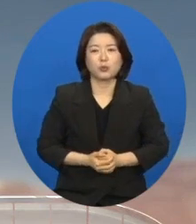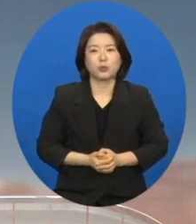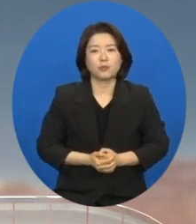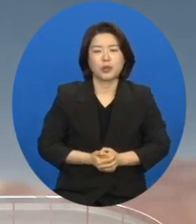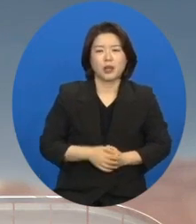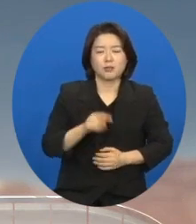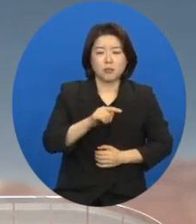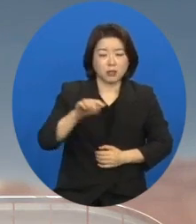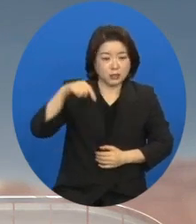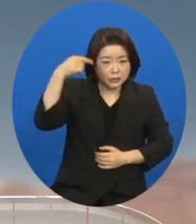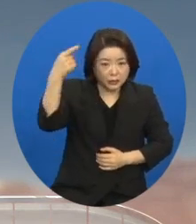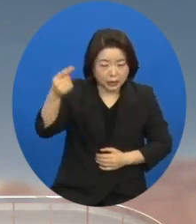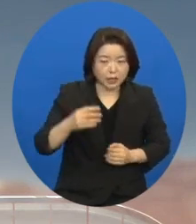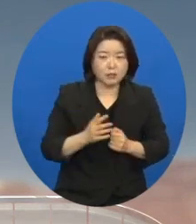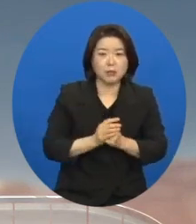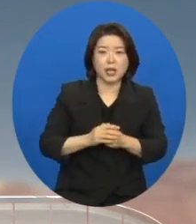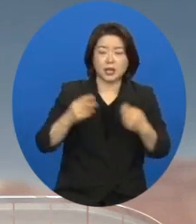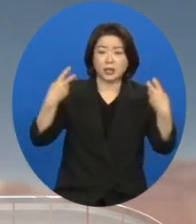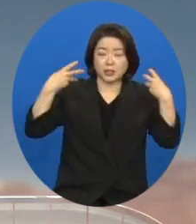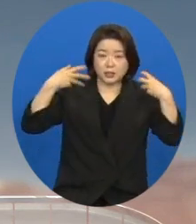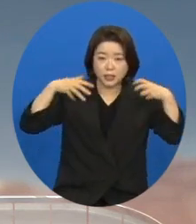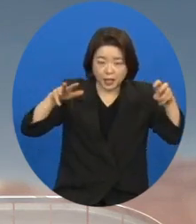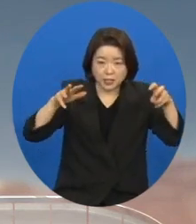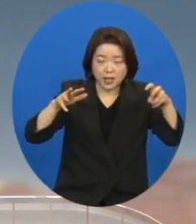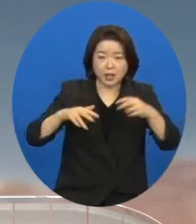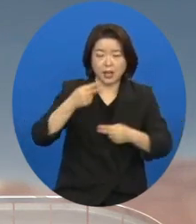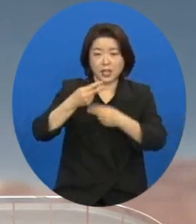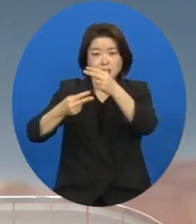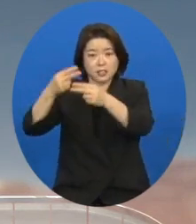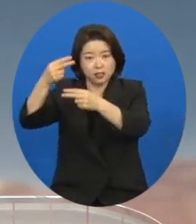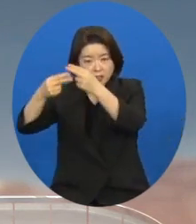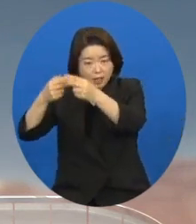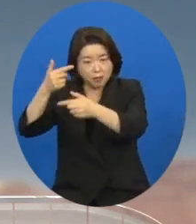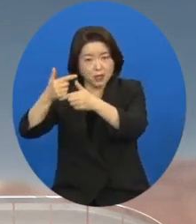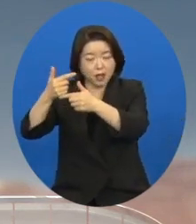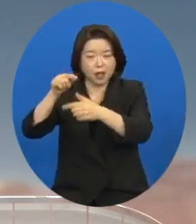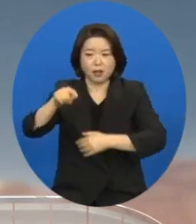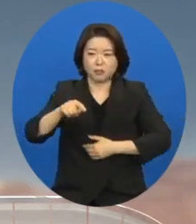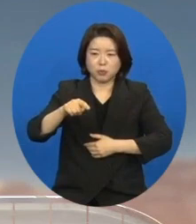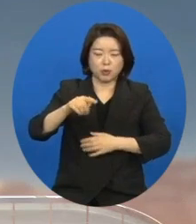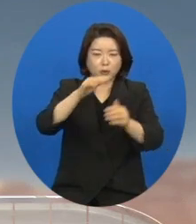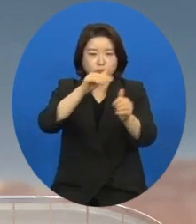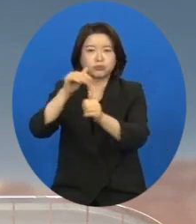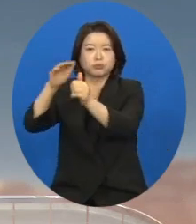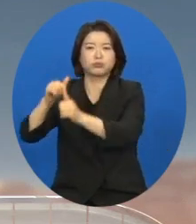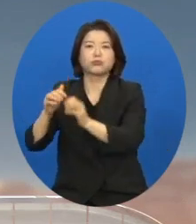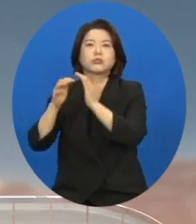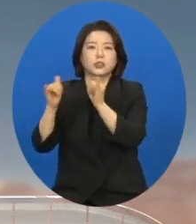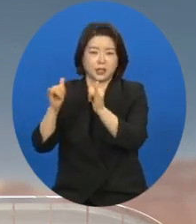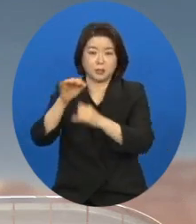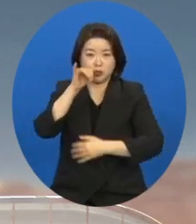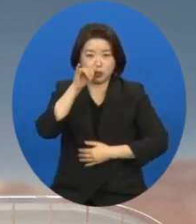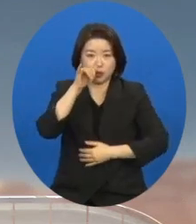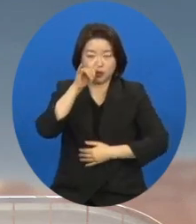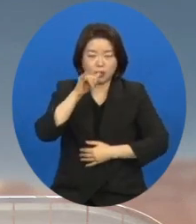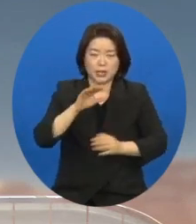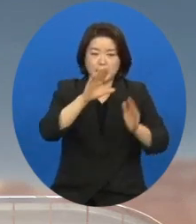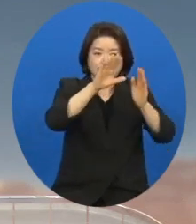에스라와 느헤미야를 하나님 사용하십니다. 그러니까 전환 시점에 하나님 반드시 쓰시는 사람들이 있어요. 저는